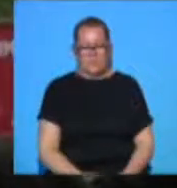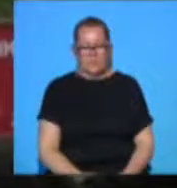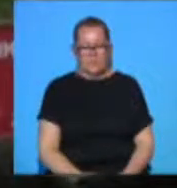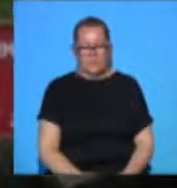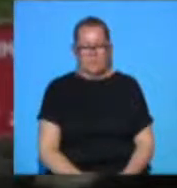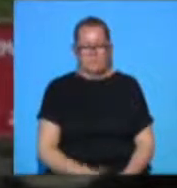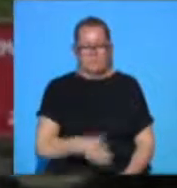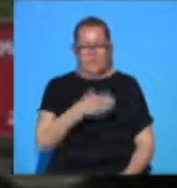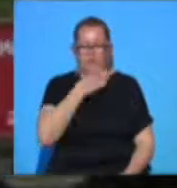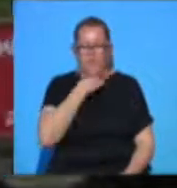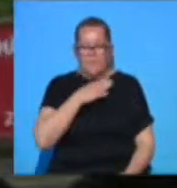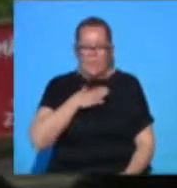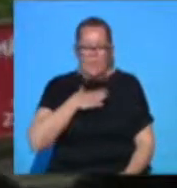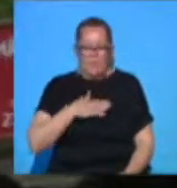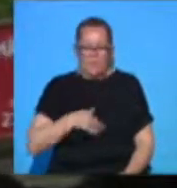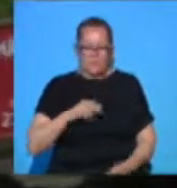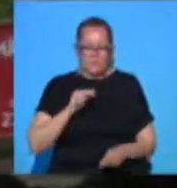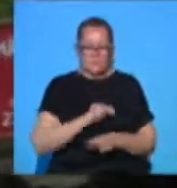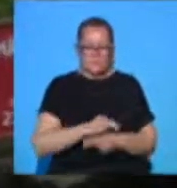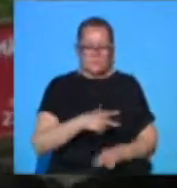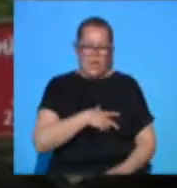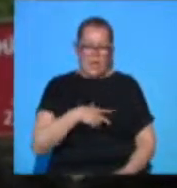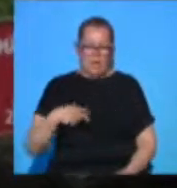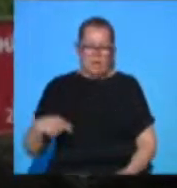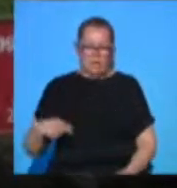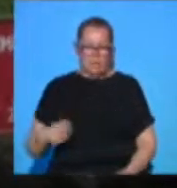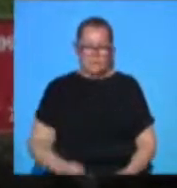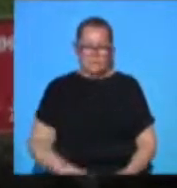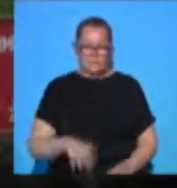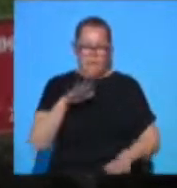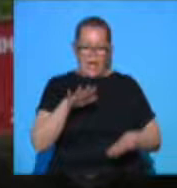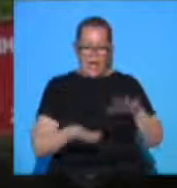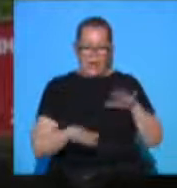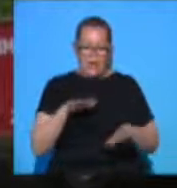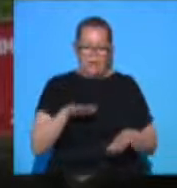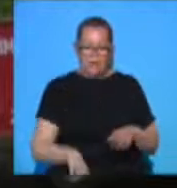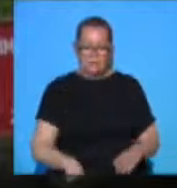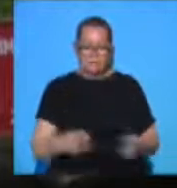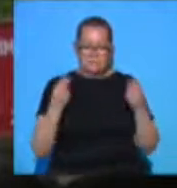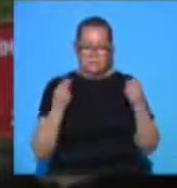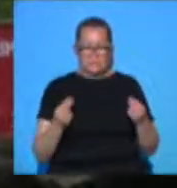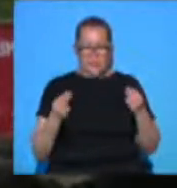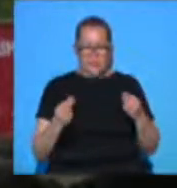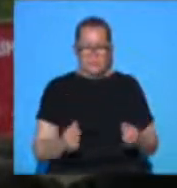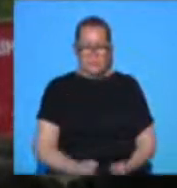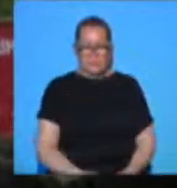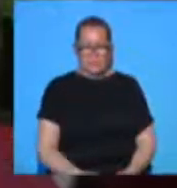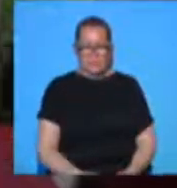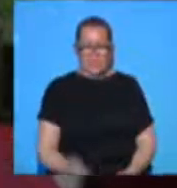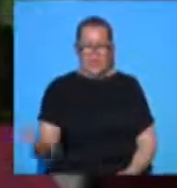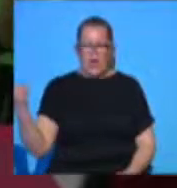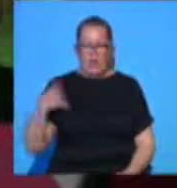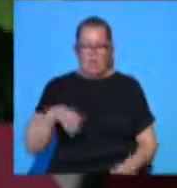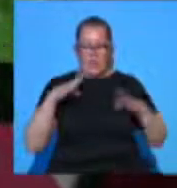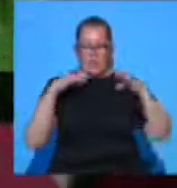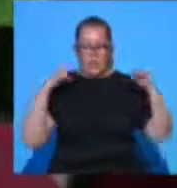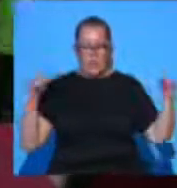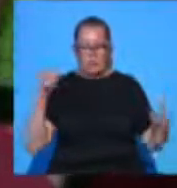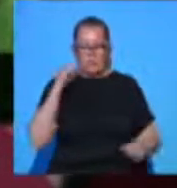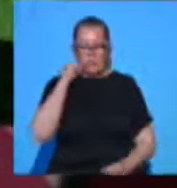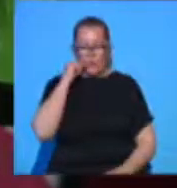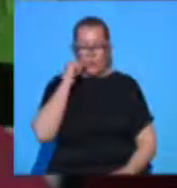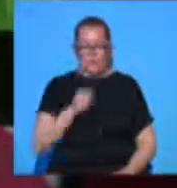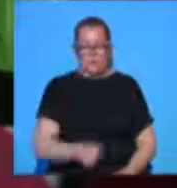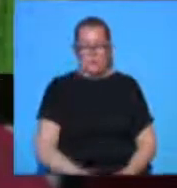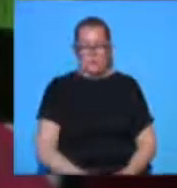foarte frumoasă, este ok. Adică vremea a plouat afară, dar a fost foarte multă lume și a venit, a fost destul